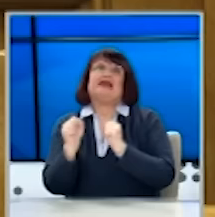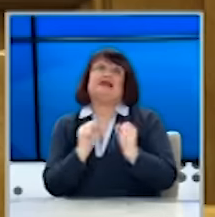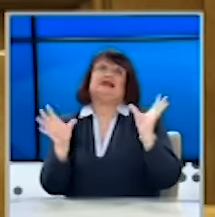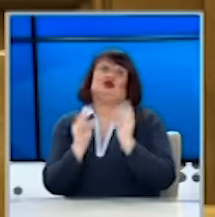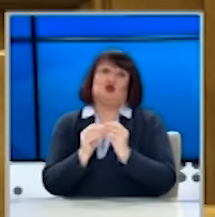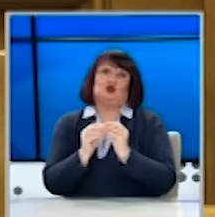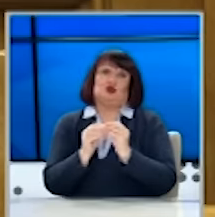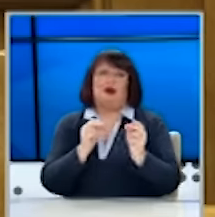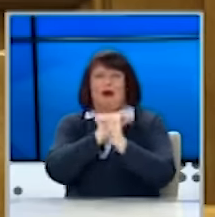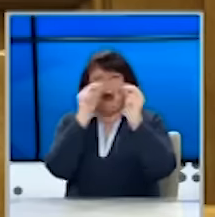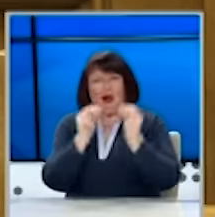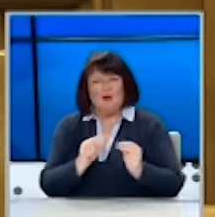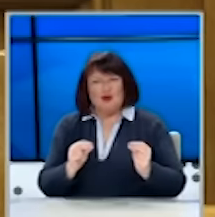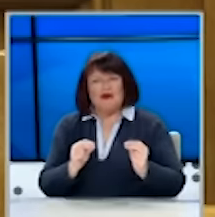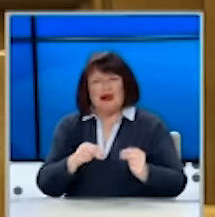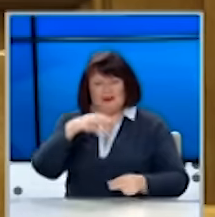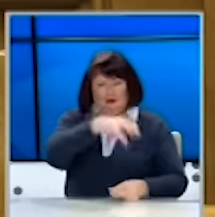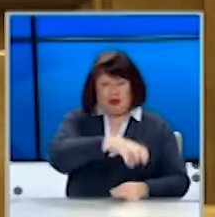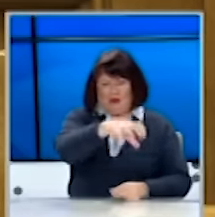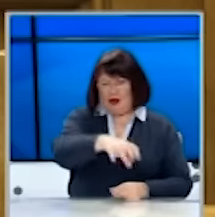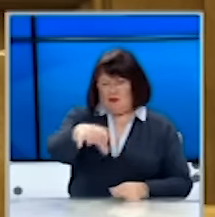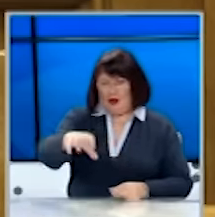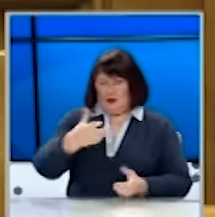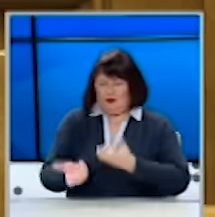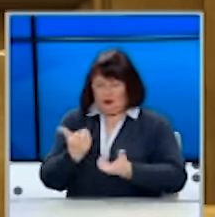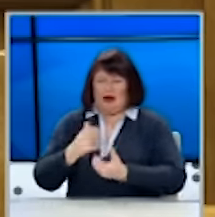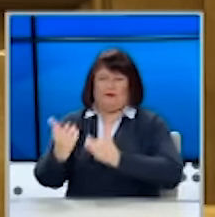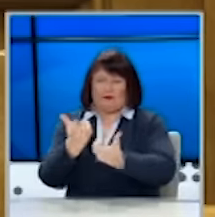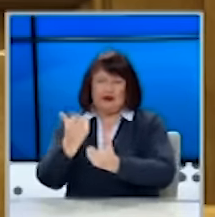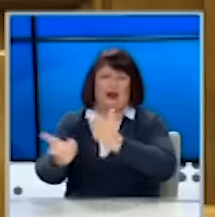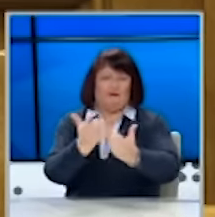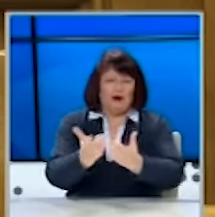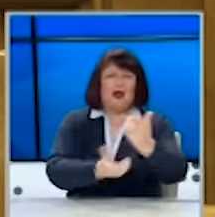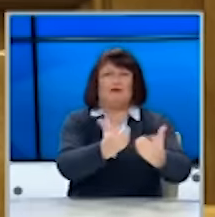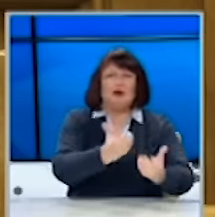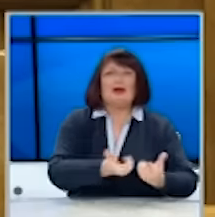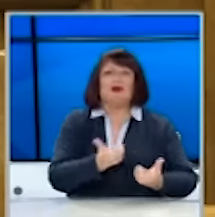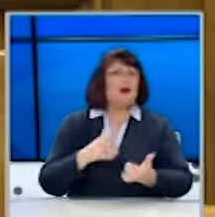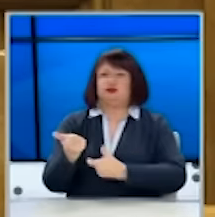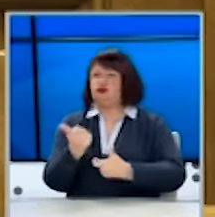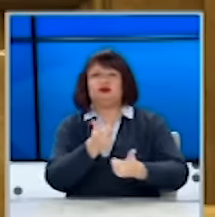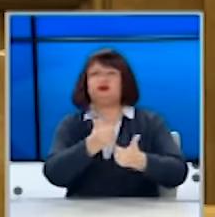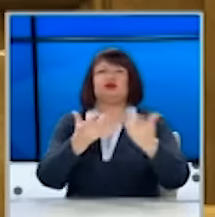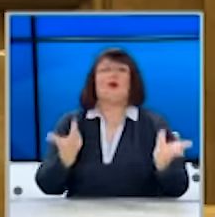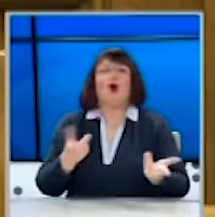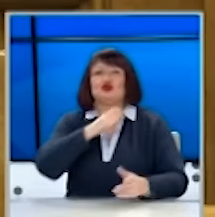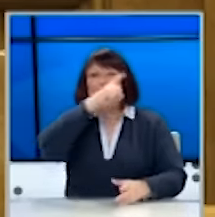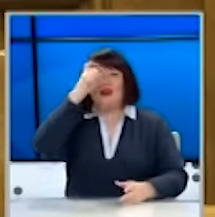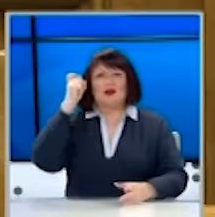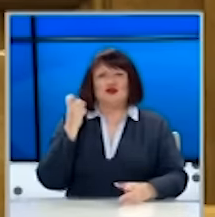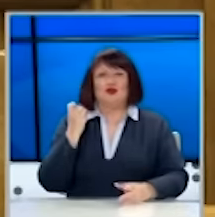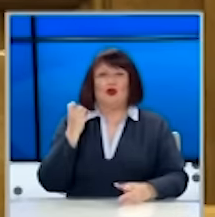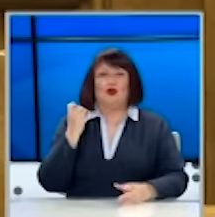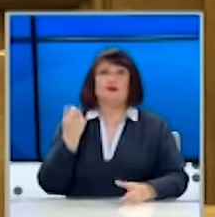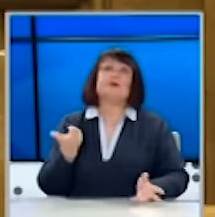οποία δημιουργεί πολλές ταυτόχρονες πυρκαγιές, δυσκολεύοντας την αντιμετώπιση τους, και βέβαια τα περιβόητα ακραία